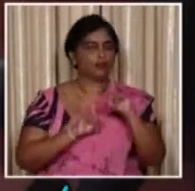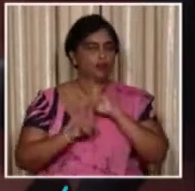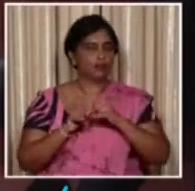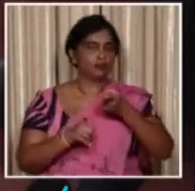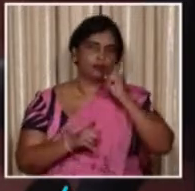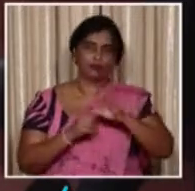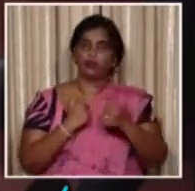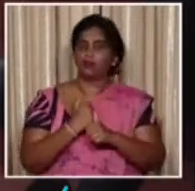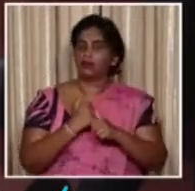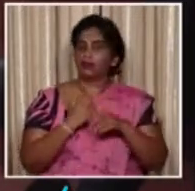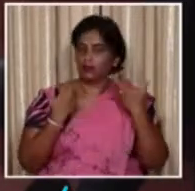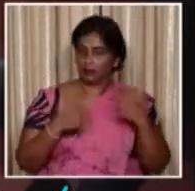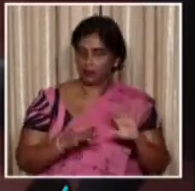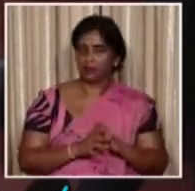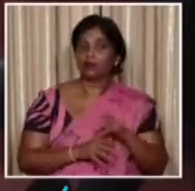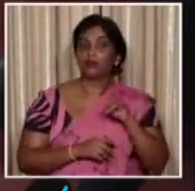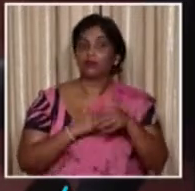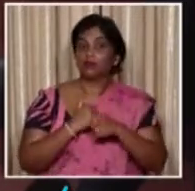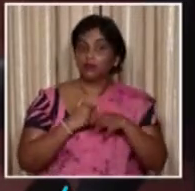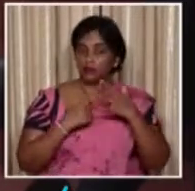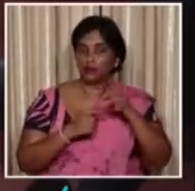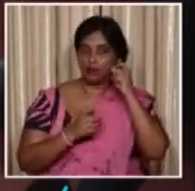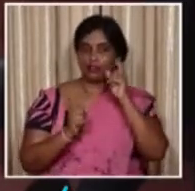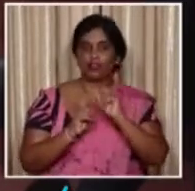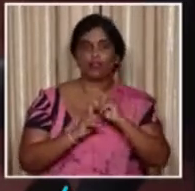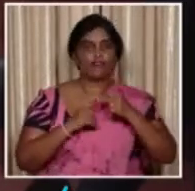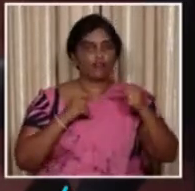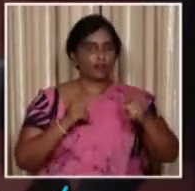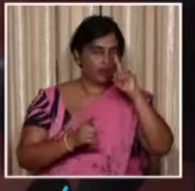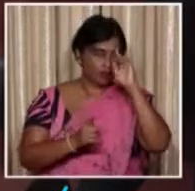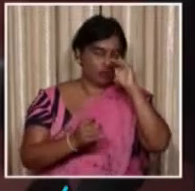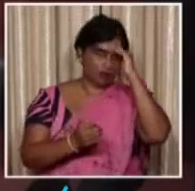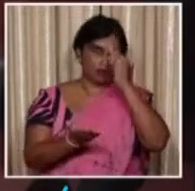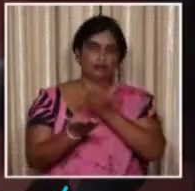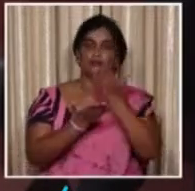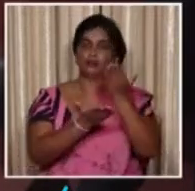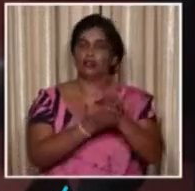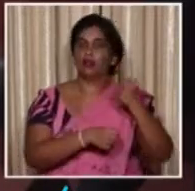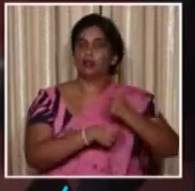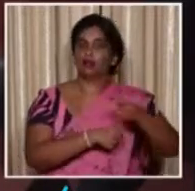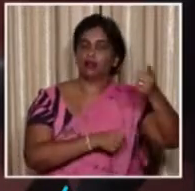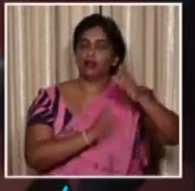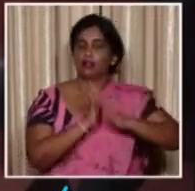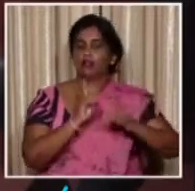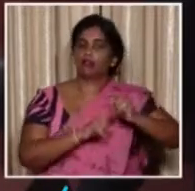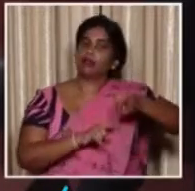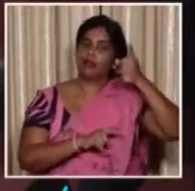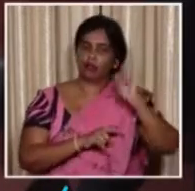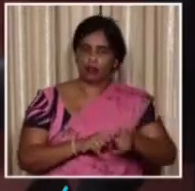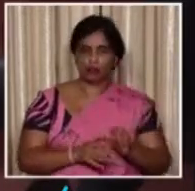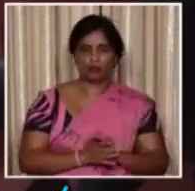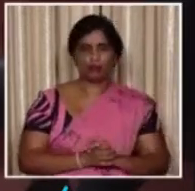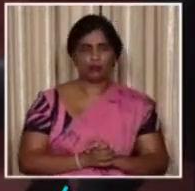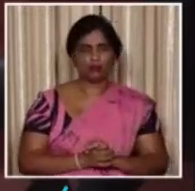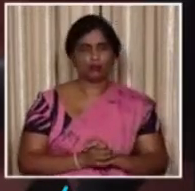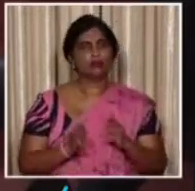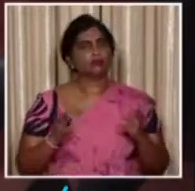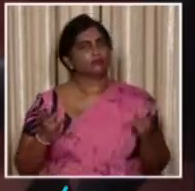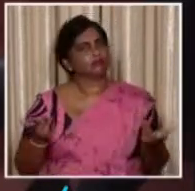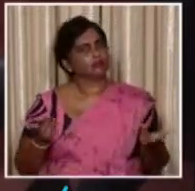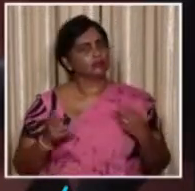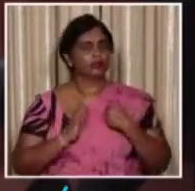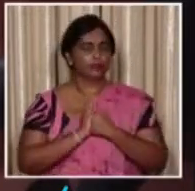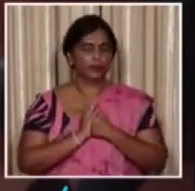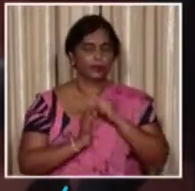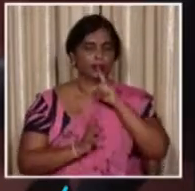යෝජනාව සකස් කරා. ඒ සකස් කරපු යෝජනාව විපක්ෂ නායකතුමා විසින් ඉදිරිපත් කරා, ආණ්ඩු පක්ෂ අමාත්‍යවරයෙක් ස්ථිර කරා. ඉතින් ගරු